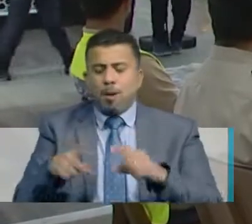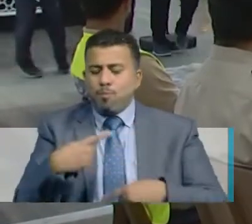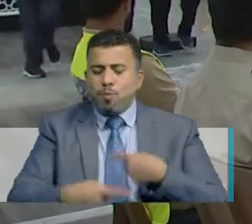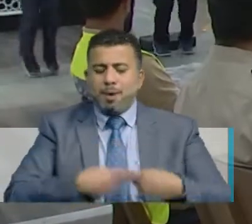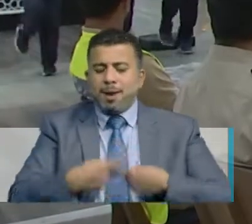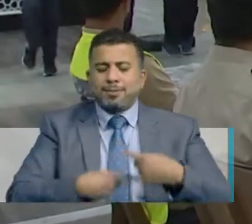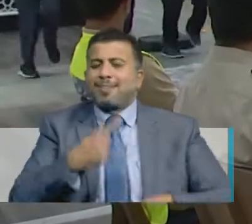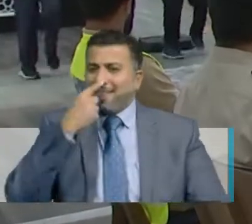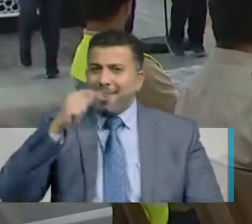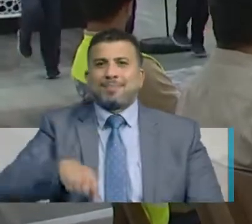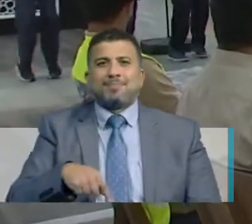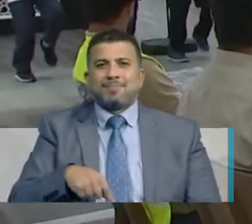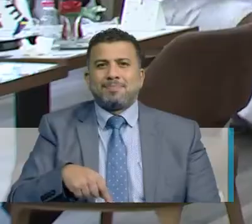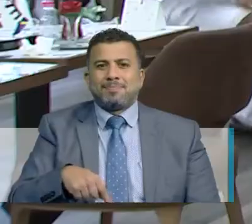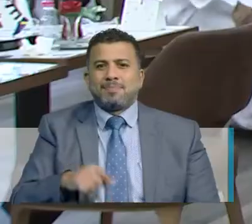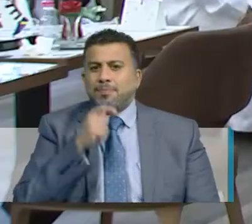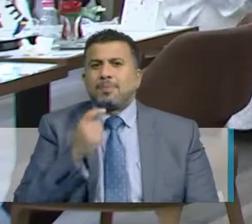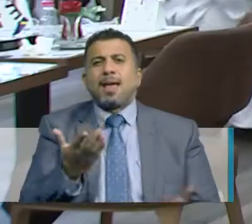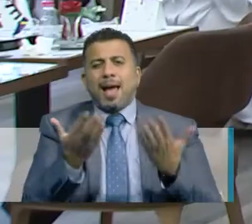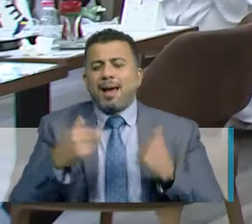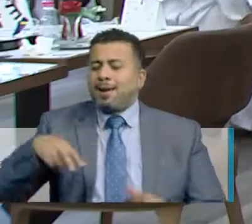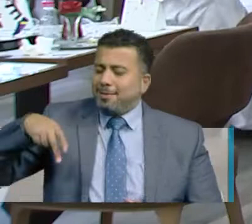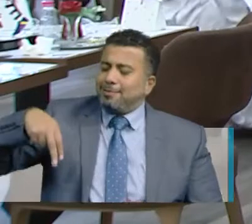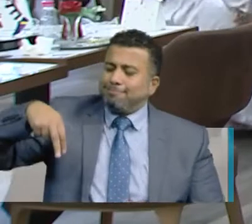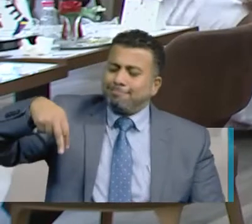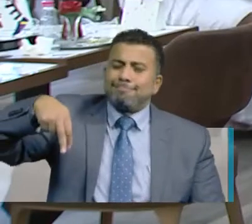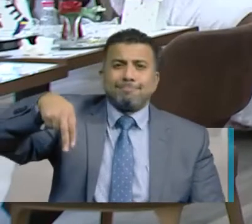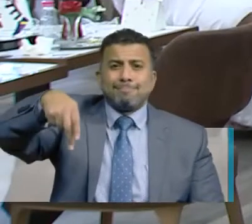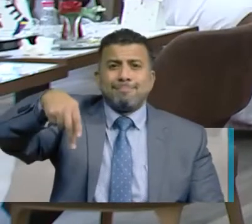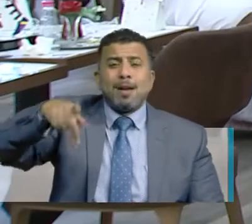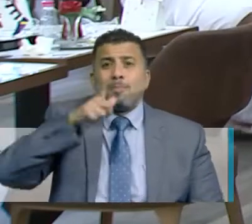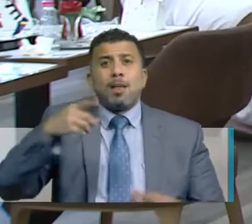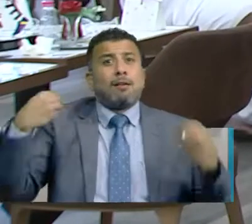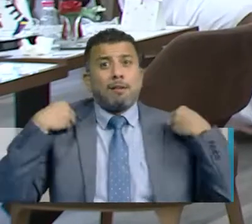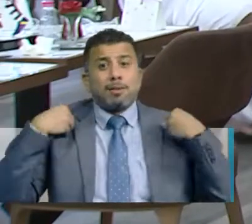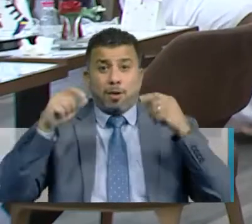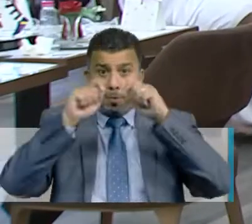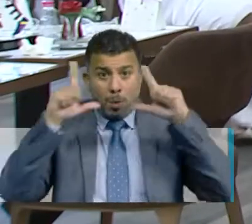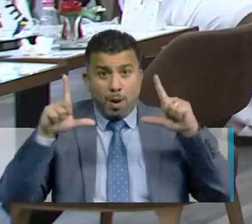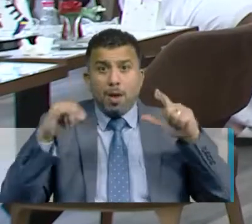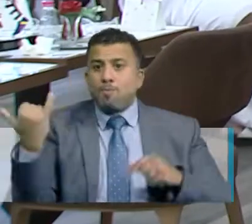ممارستها. فعالية خلنا نمشي تسعى إلى زيادة عدد ممارسي الرياضة والتوعية